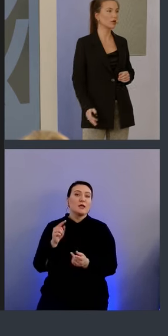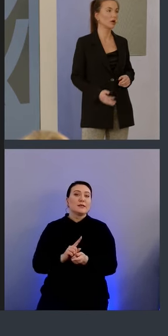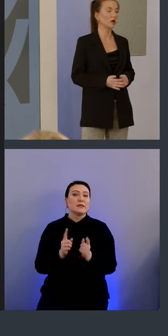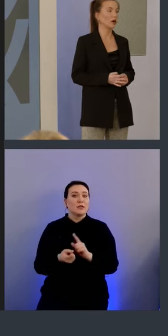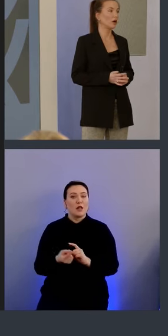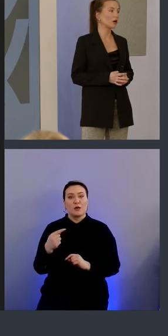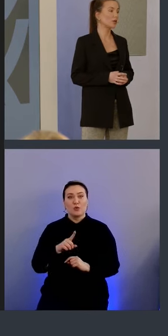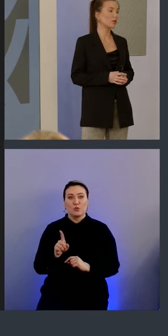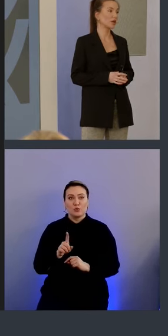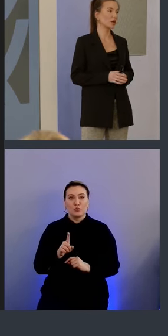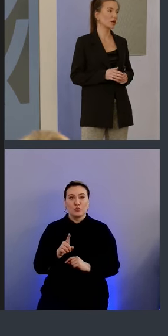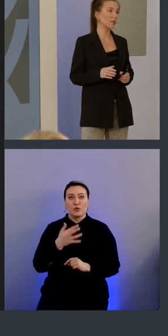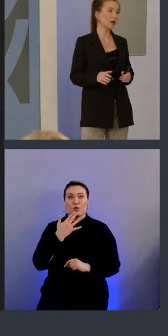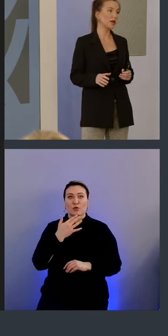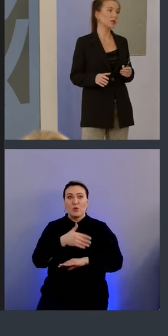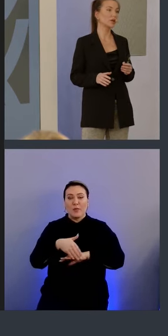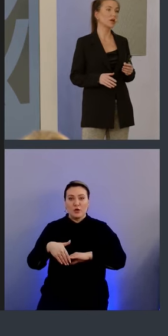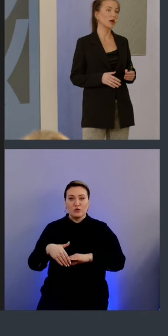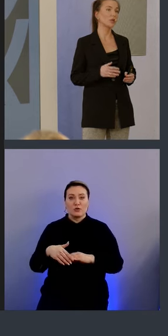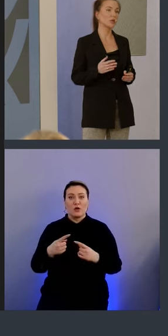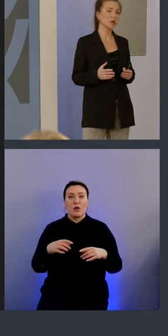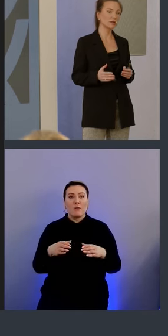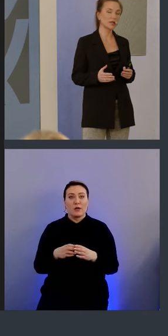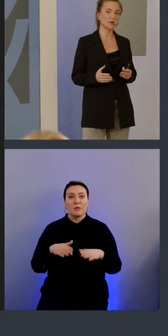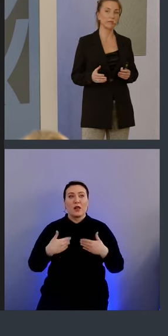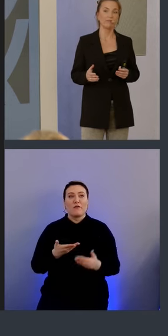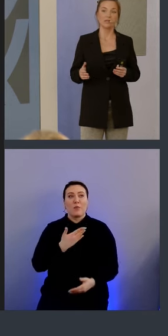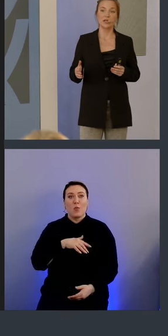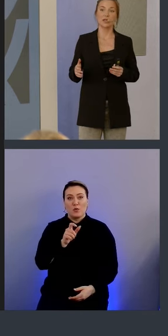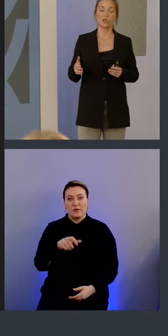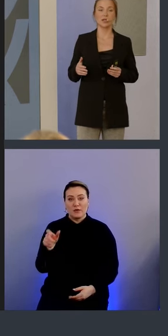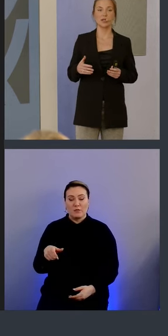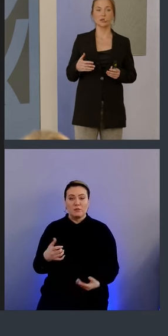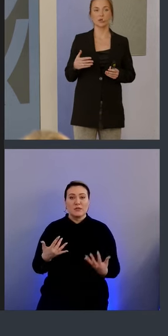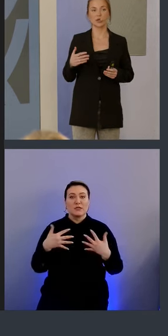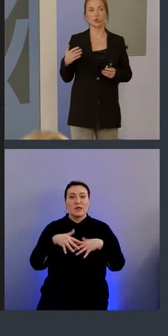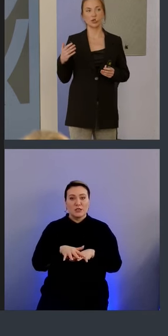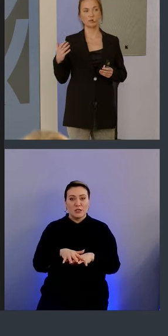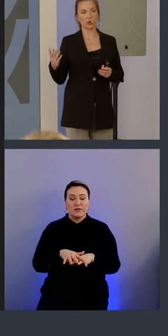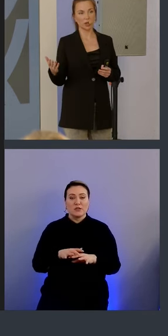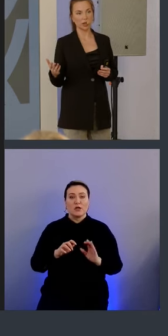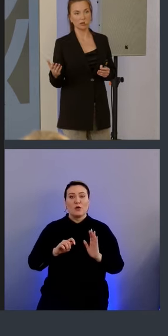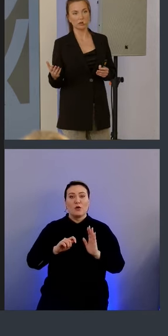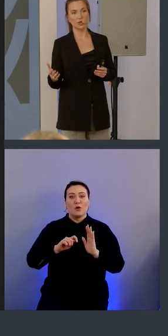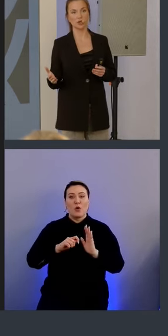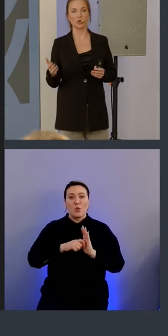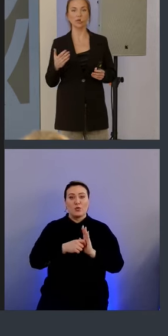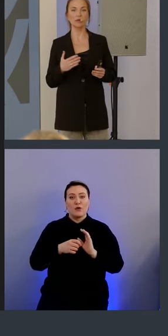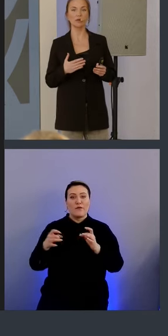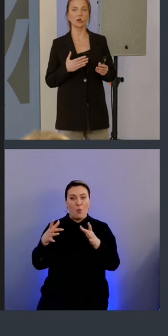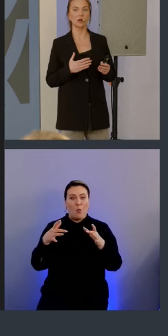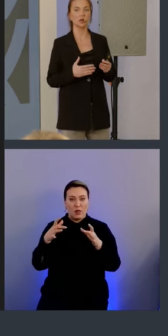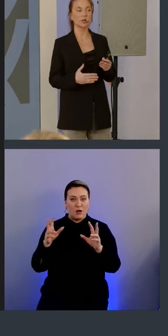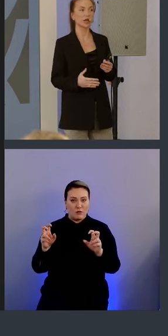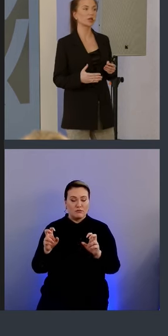что зарубежные компании предлагают пользователям синхронизировать ключи в облако, и за счет